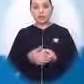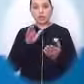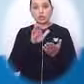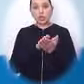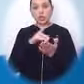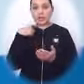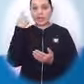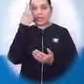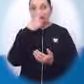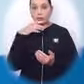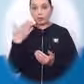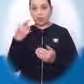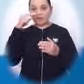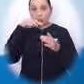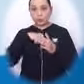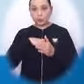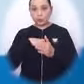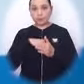сложить лицевыми сторонами